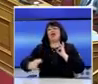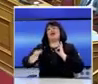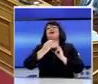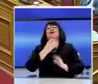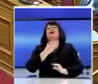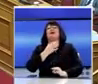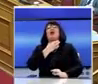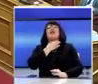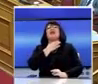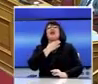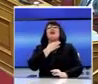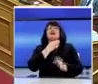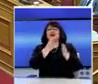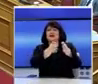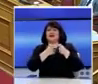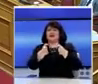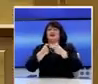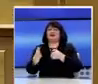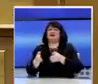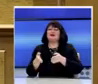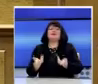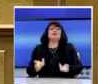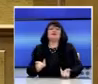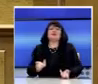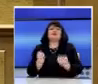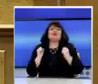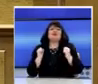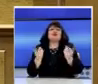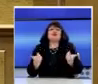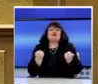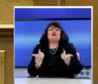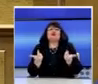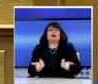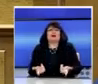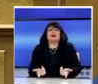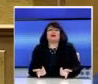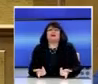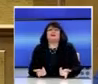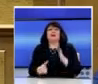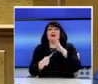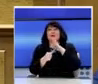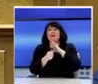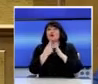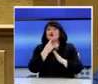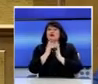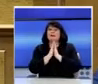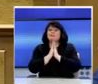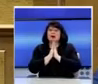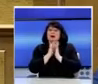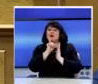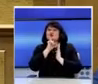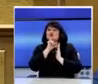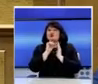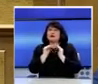θεραπείας από άλλα νοσήματα. Πώς είναι δυνατόν? Παρακαλώ, ησυχία.